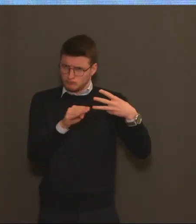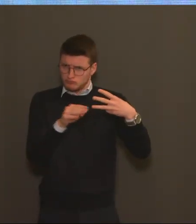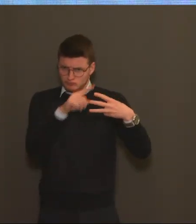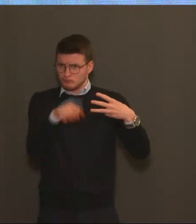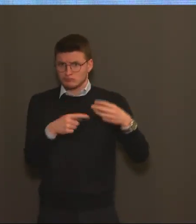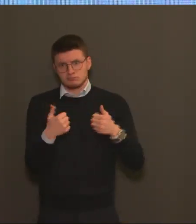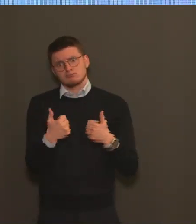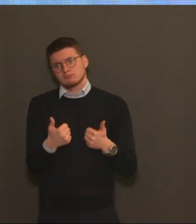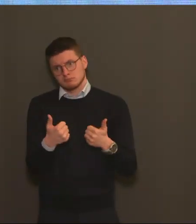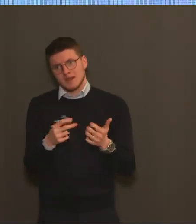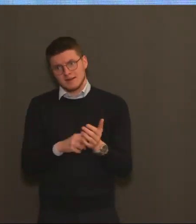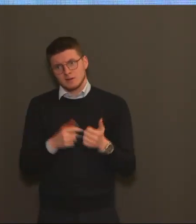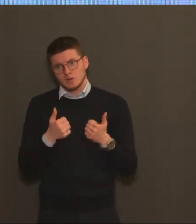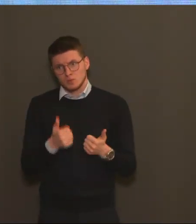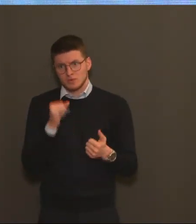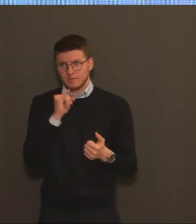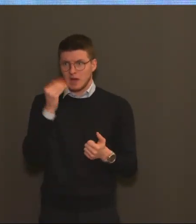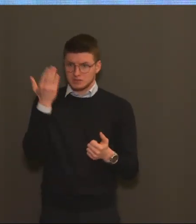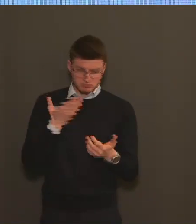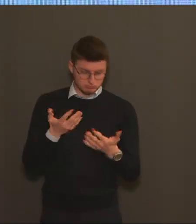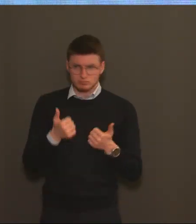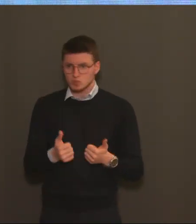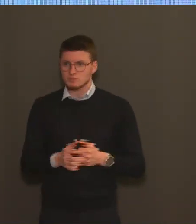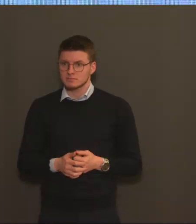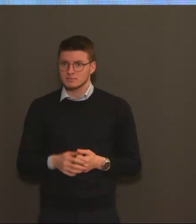bevindingen. En eigenlijk overal heel goed nieuws.